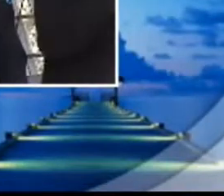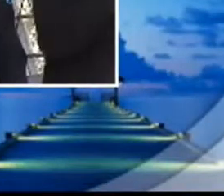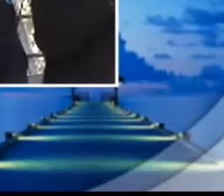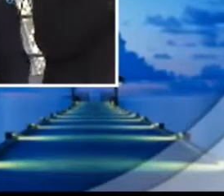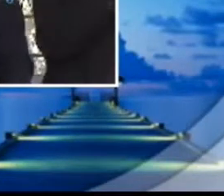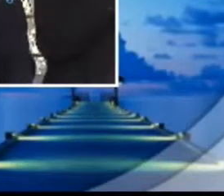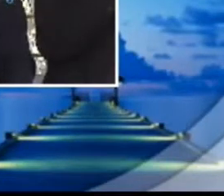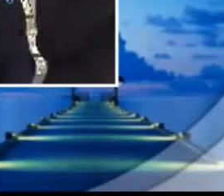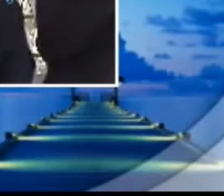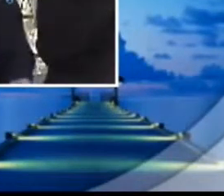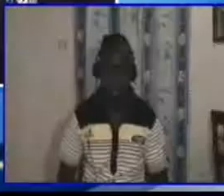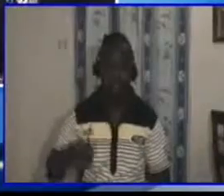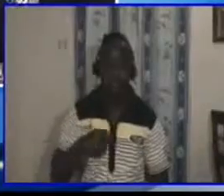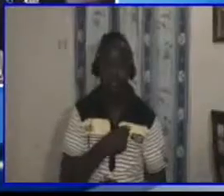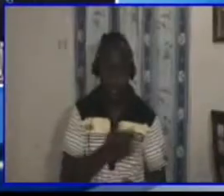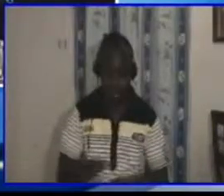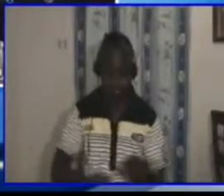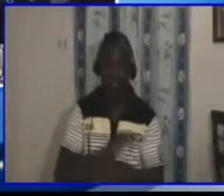assolutamente no